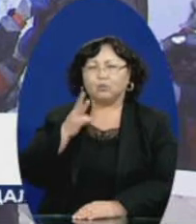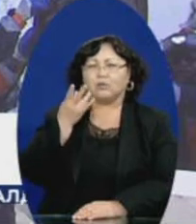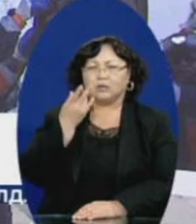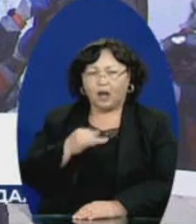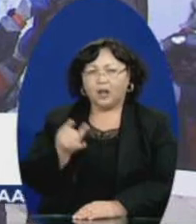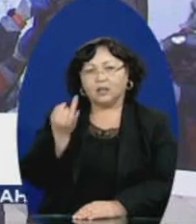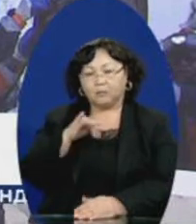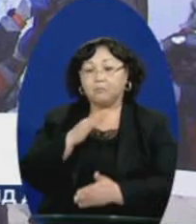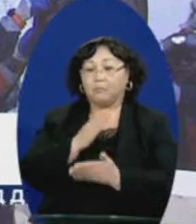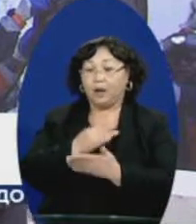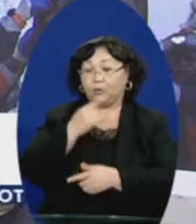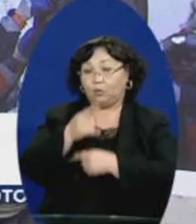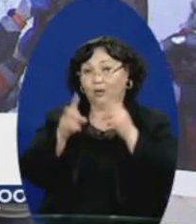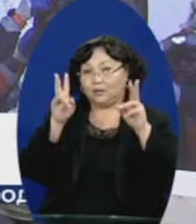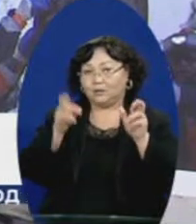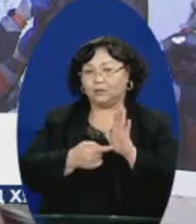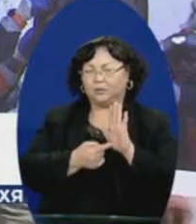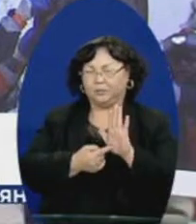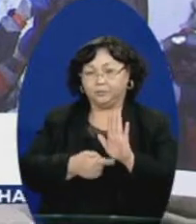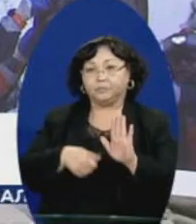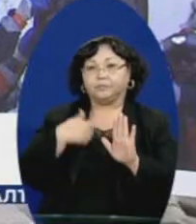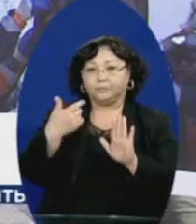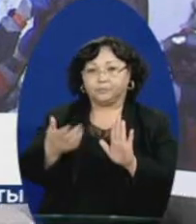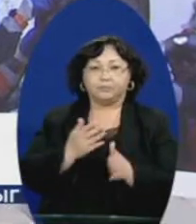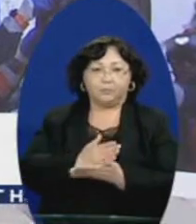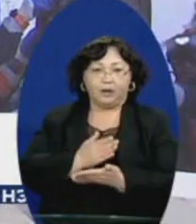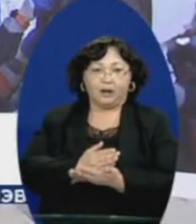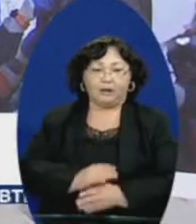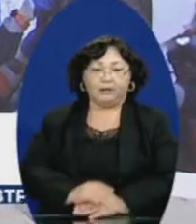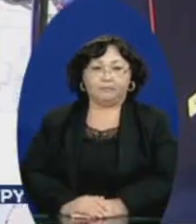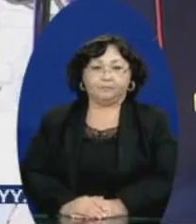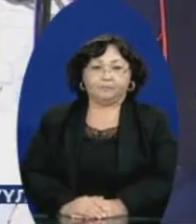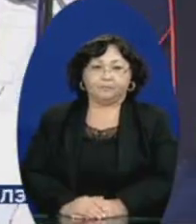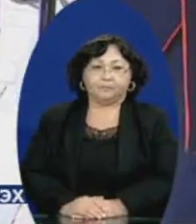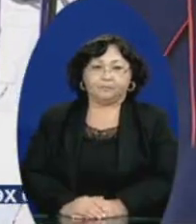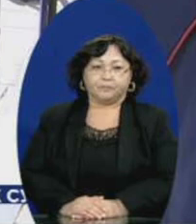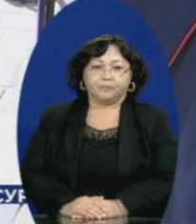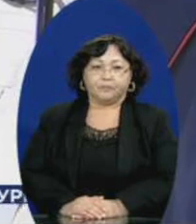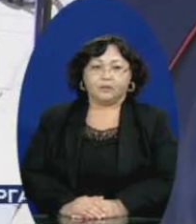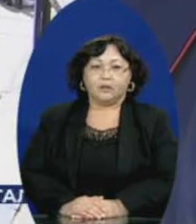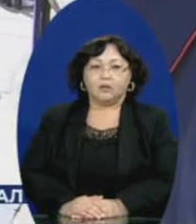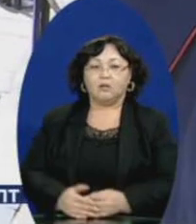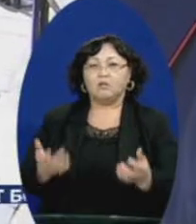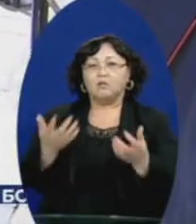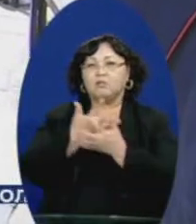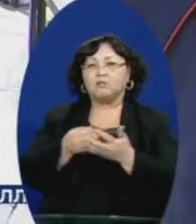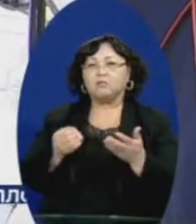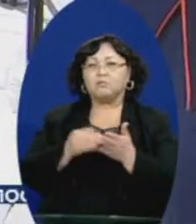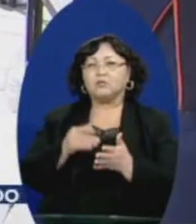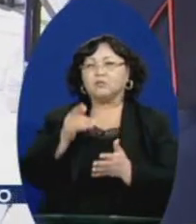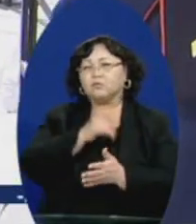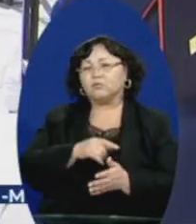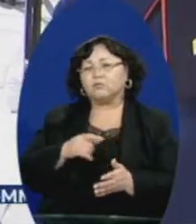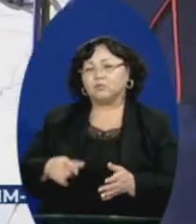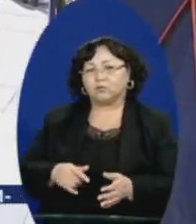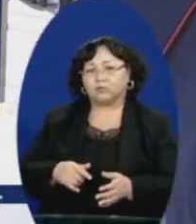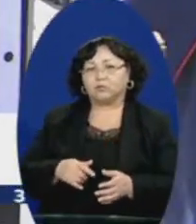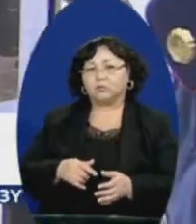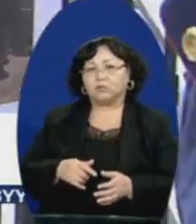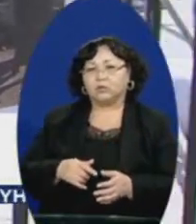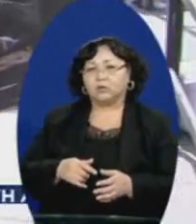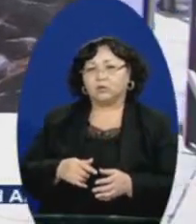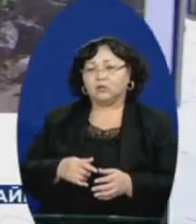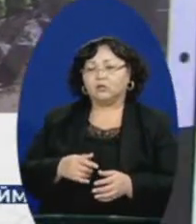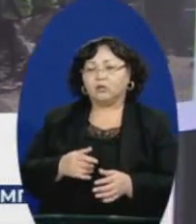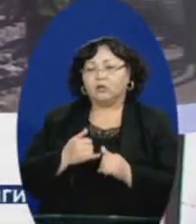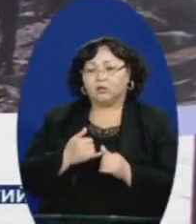бэ гэдэг ийм нийтлэг байдлаар үзэсгэлэн зохион байгуулж байгаа. Олон мянган хүнд нөхөж барашгүй хохирол учруулсан Түрк Сэрийн